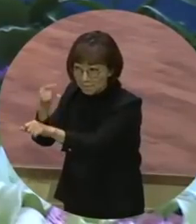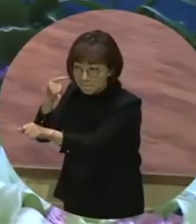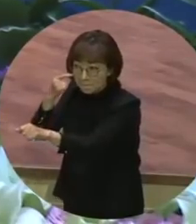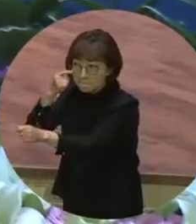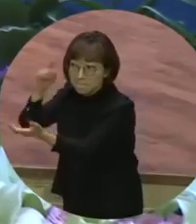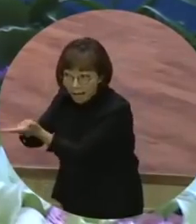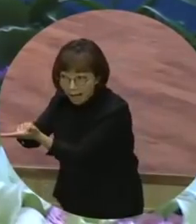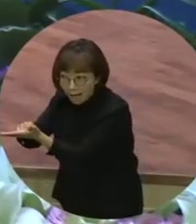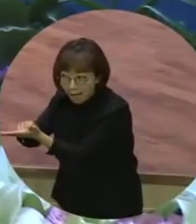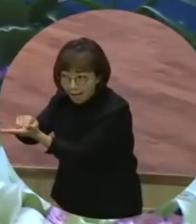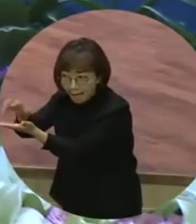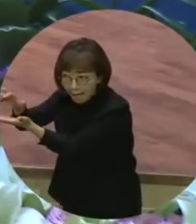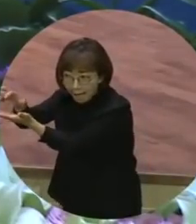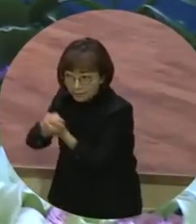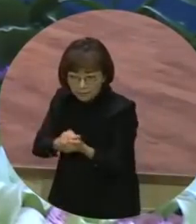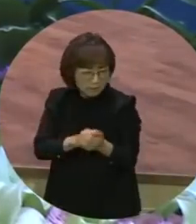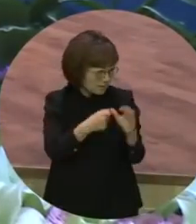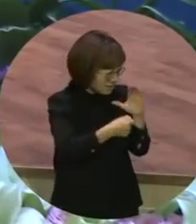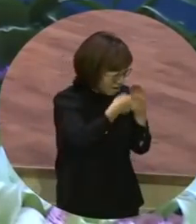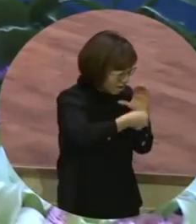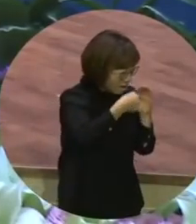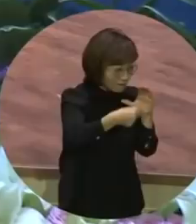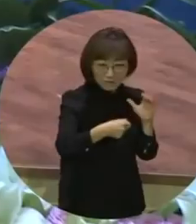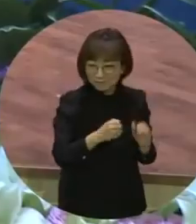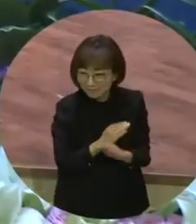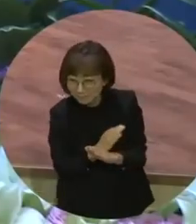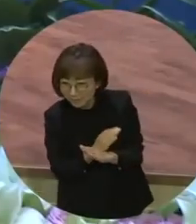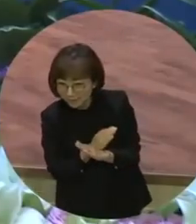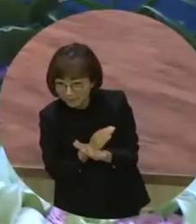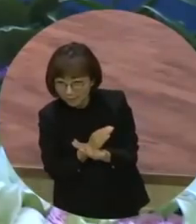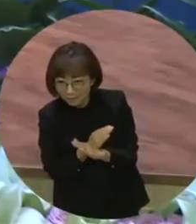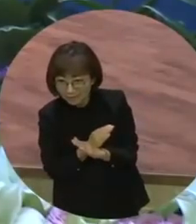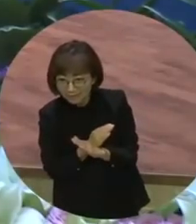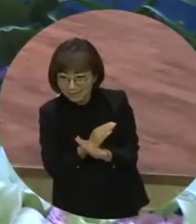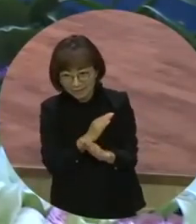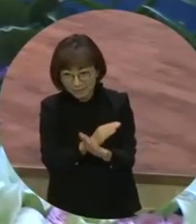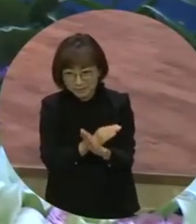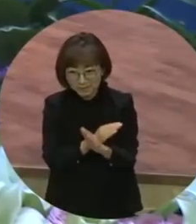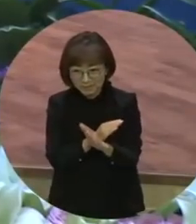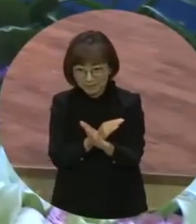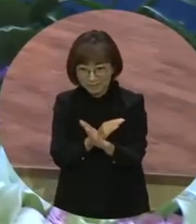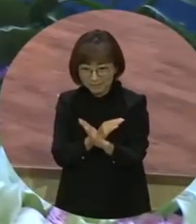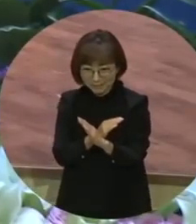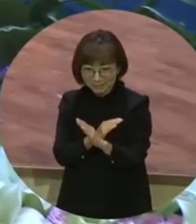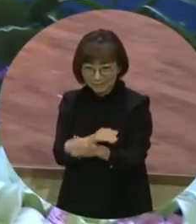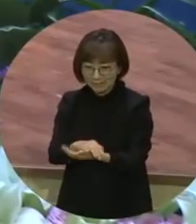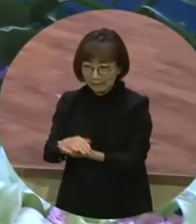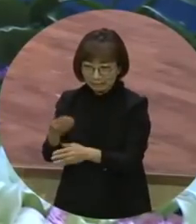말로 옮기면 안 돼요. 말로 옮기라고 보고 듣게 한 거 아니에요.